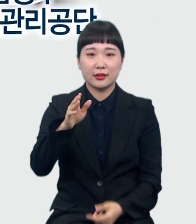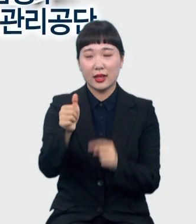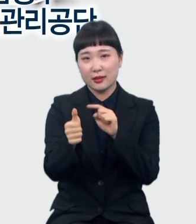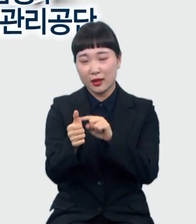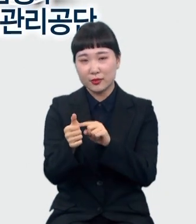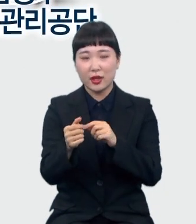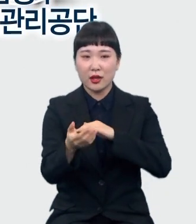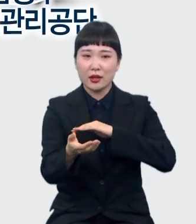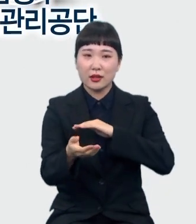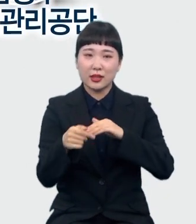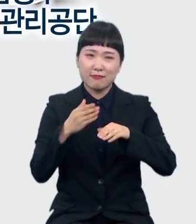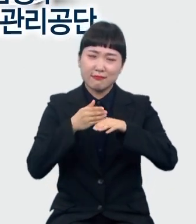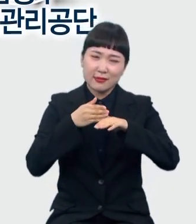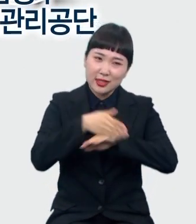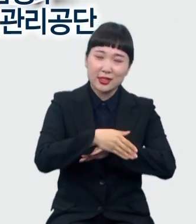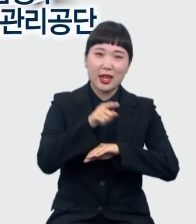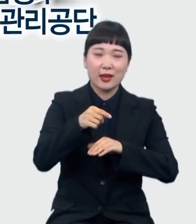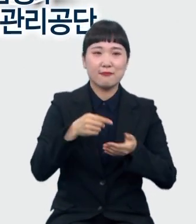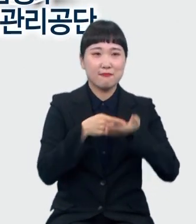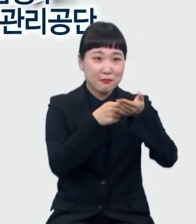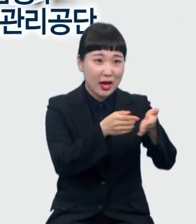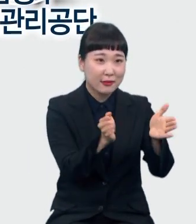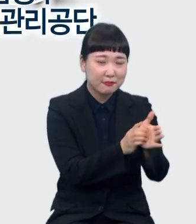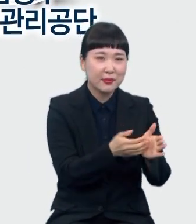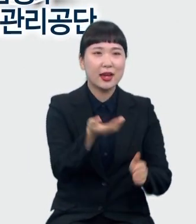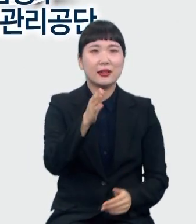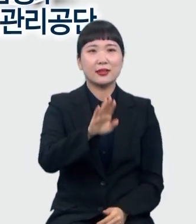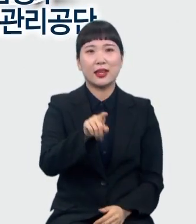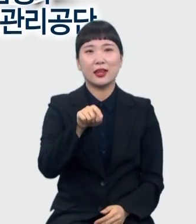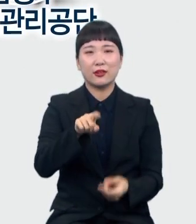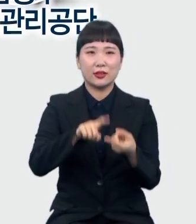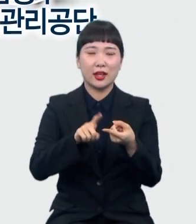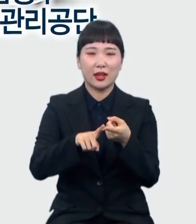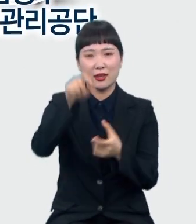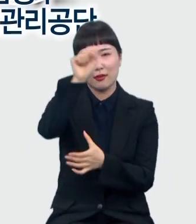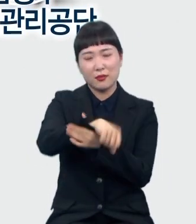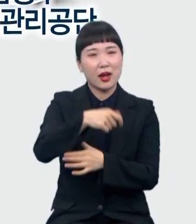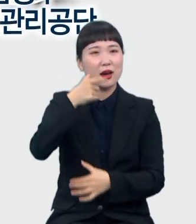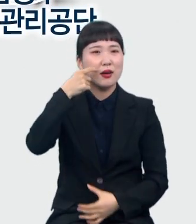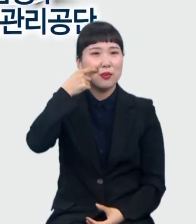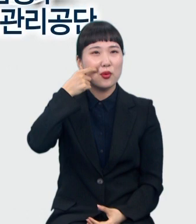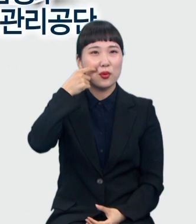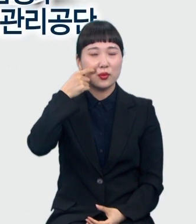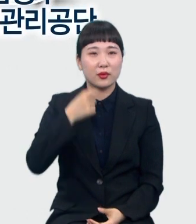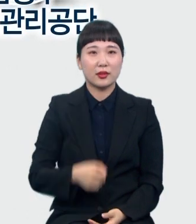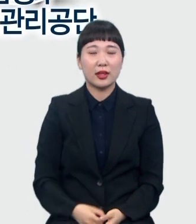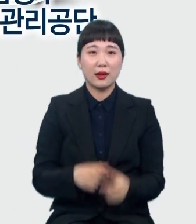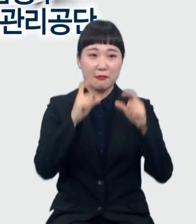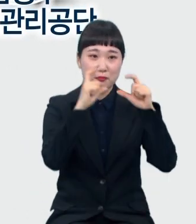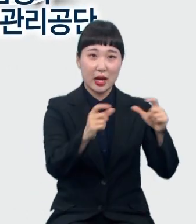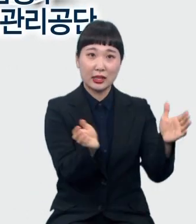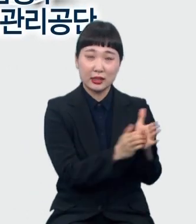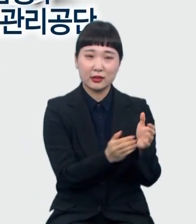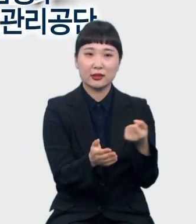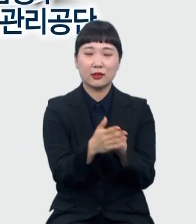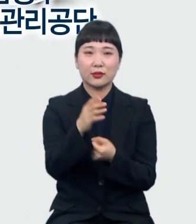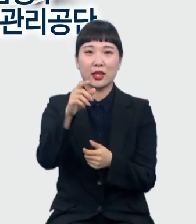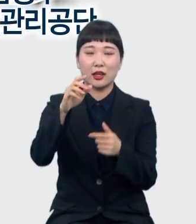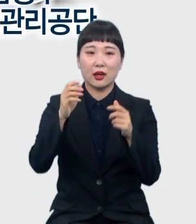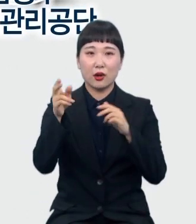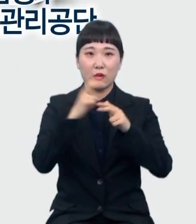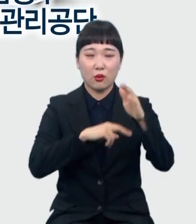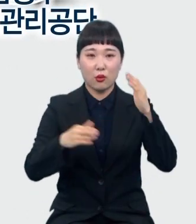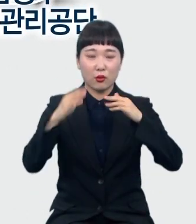뒤늦게 취업 승인 신청을 했지만 시 공직자윤리위는 취업 불승인 결정을 내렸고 남동구청은 공단 측에